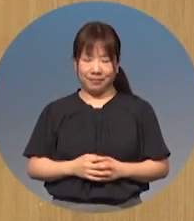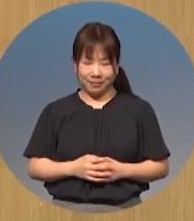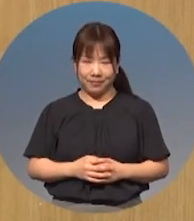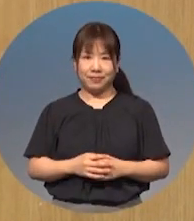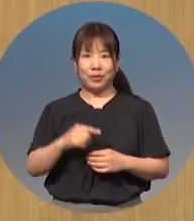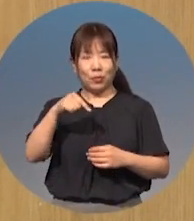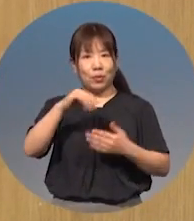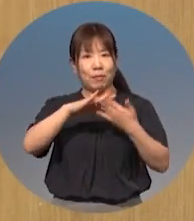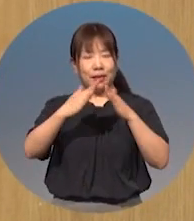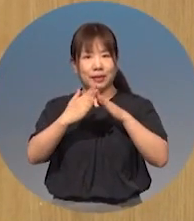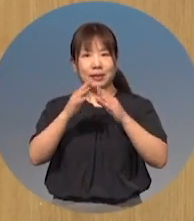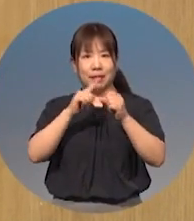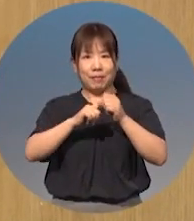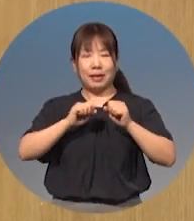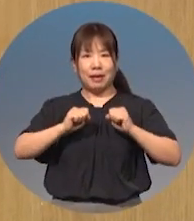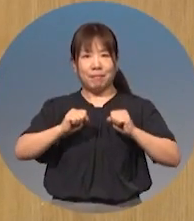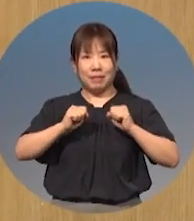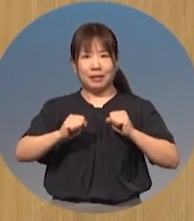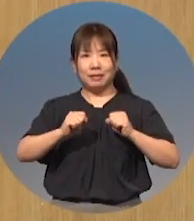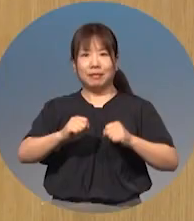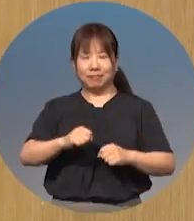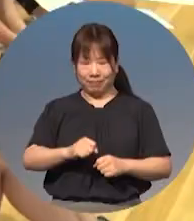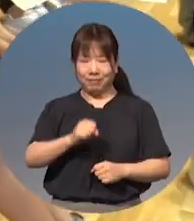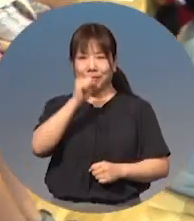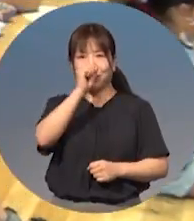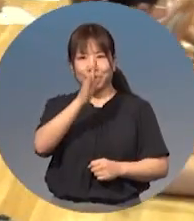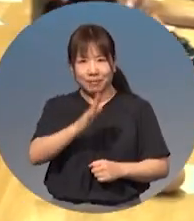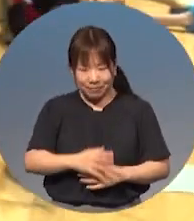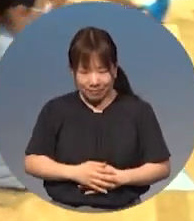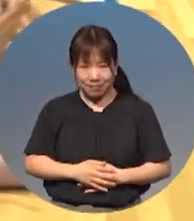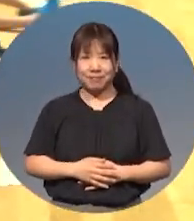普段のために頑張りますよろしくお願いします